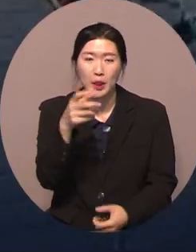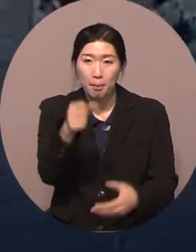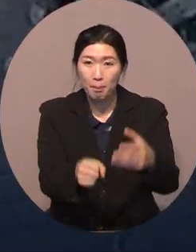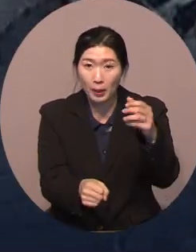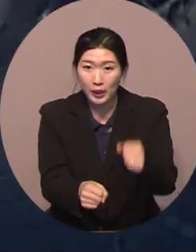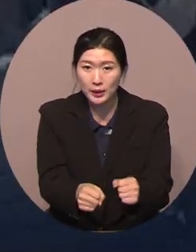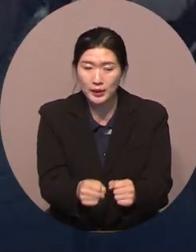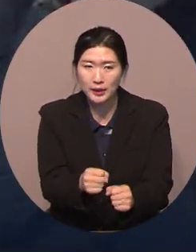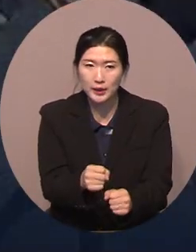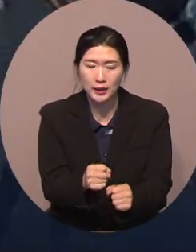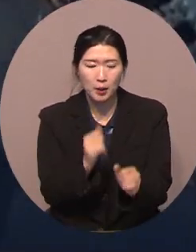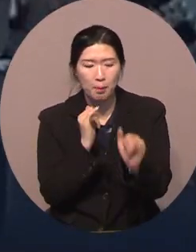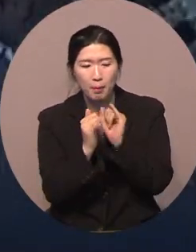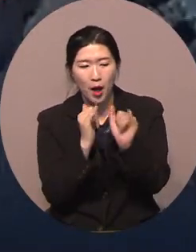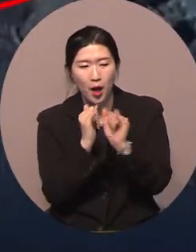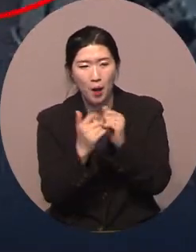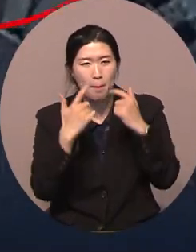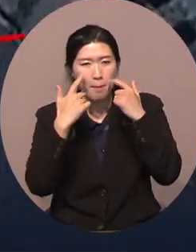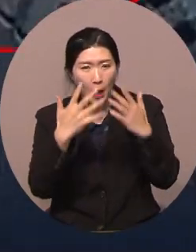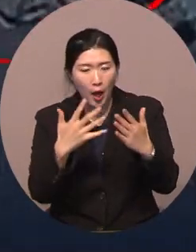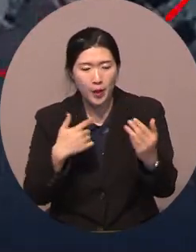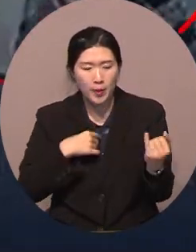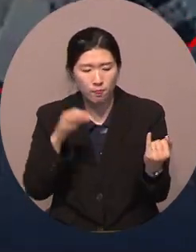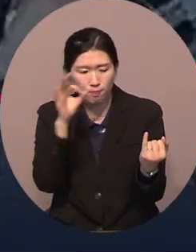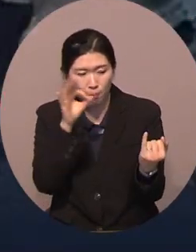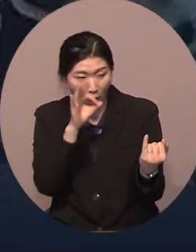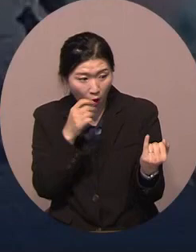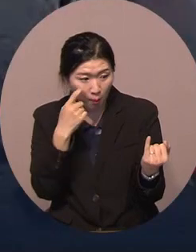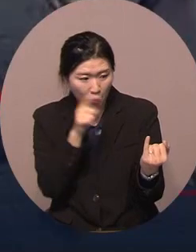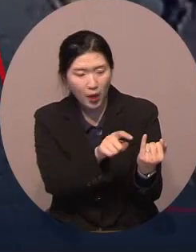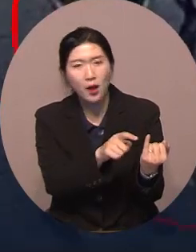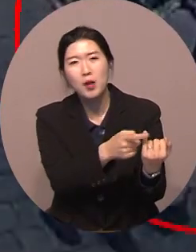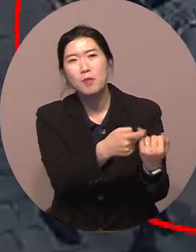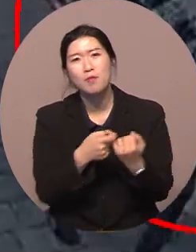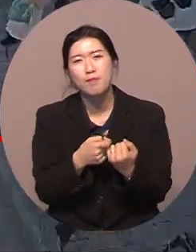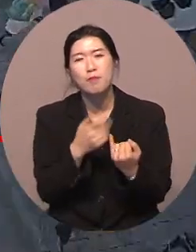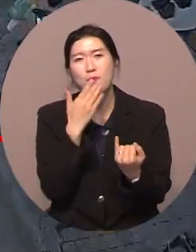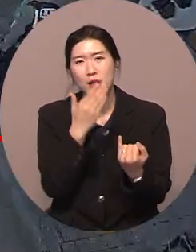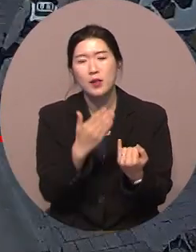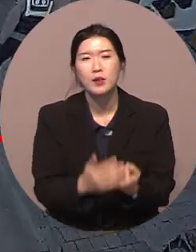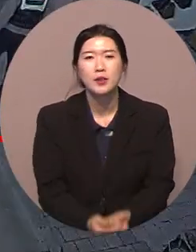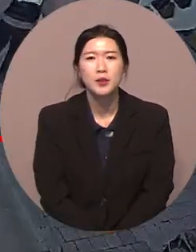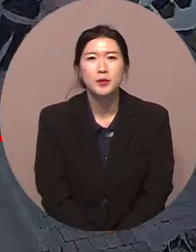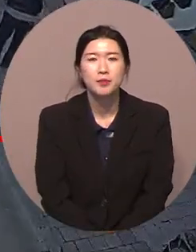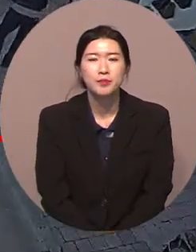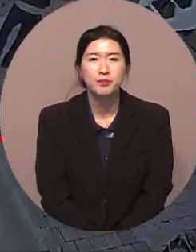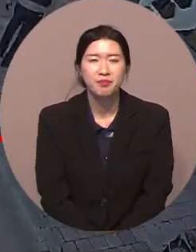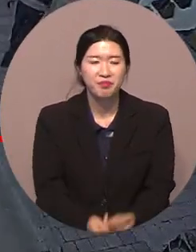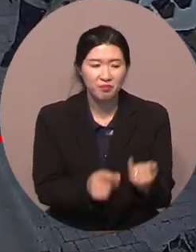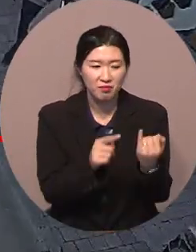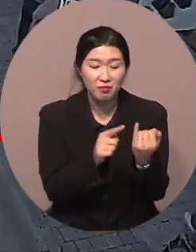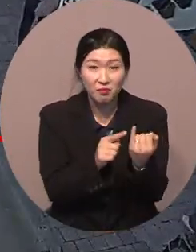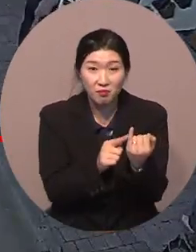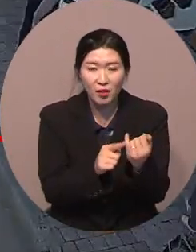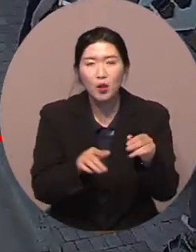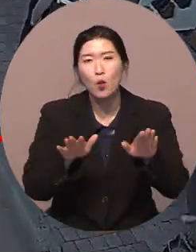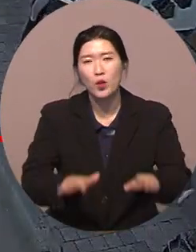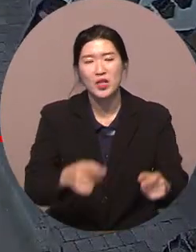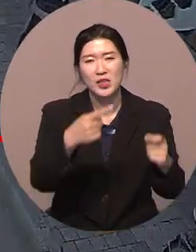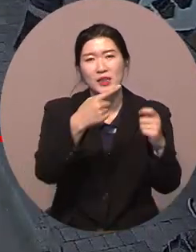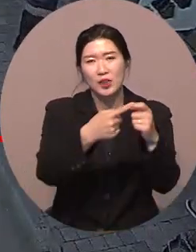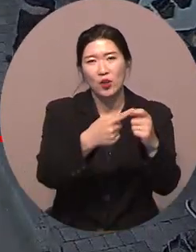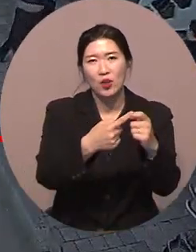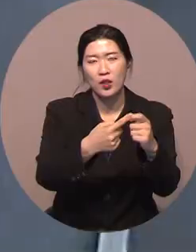하의라고 말씀해 주실 정도로 정확하게 특정을 해 주시더라고요. 경찰 조사 결과 이 여성은 이미 한